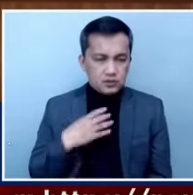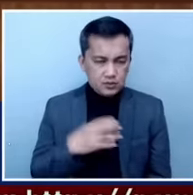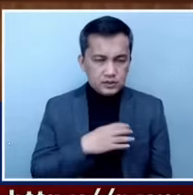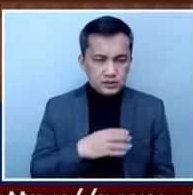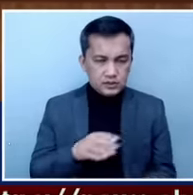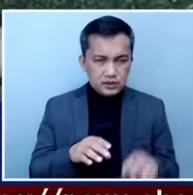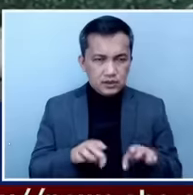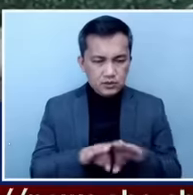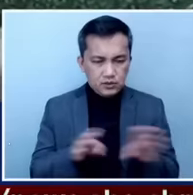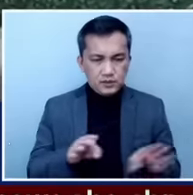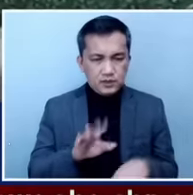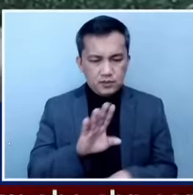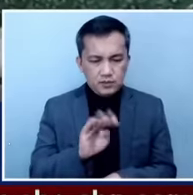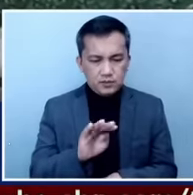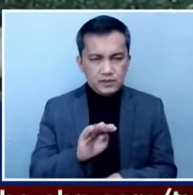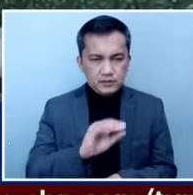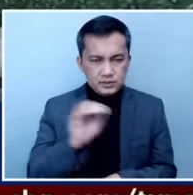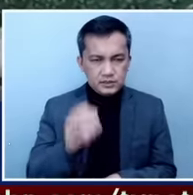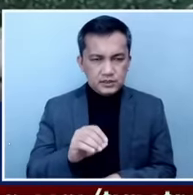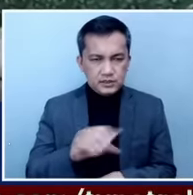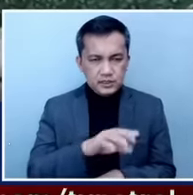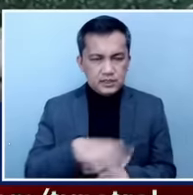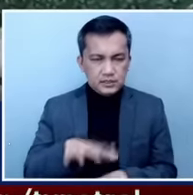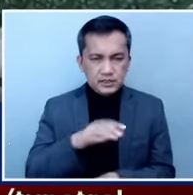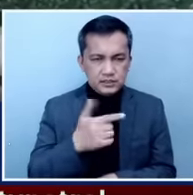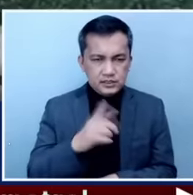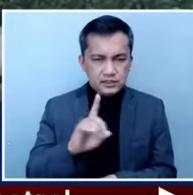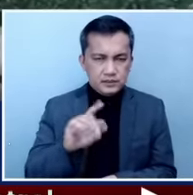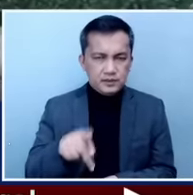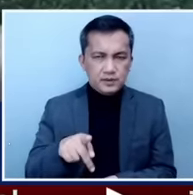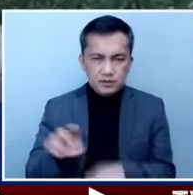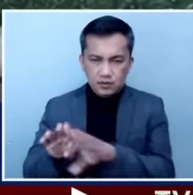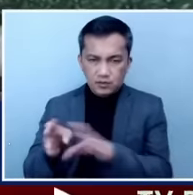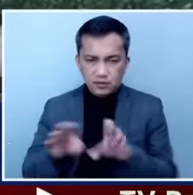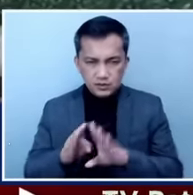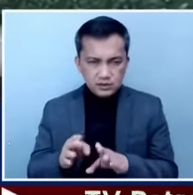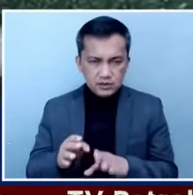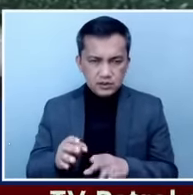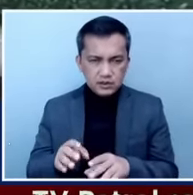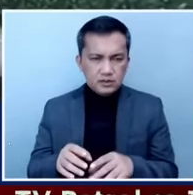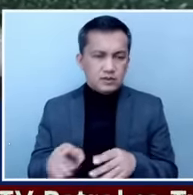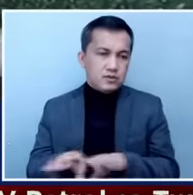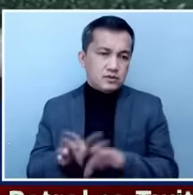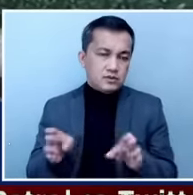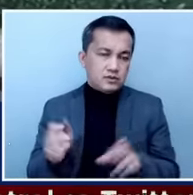entire GDP. Magbubukas ka nilang, edi buksan mo na lahat.